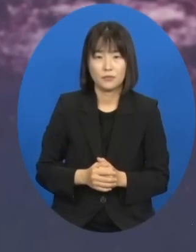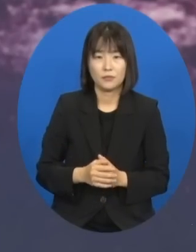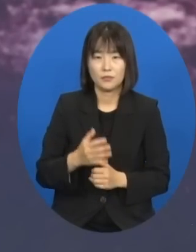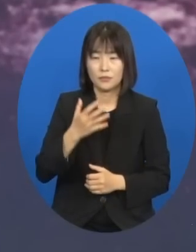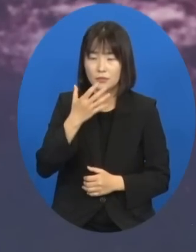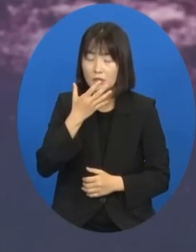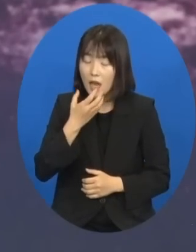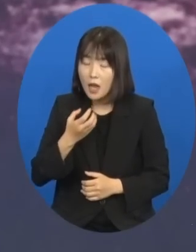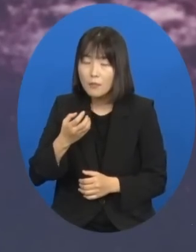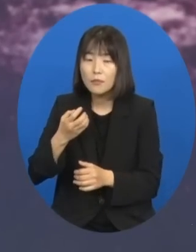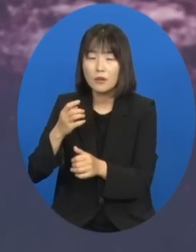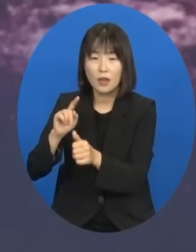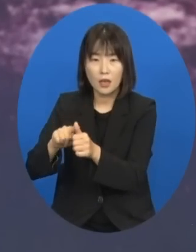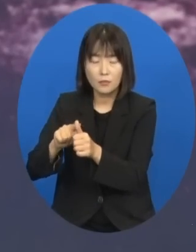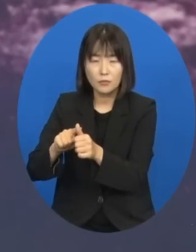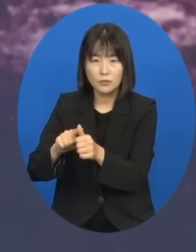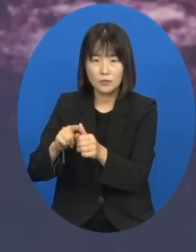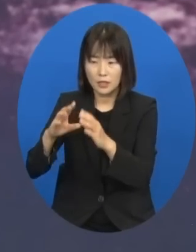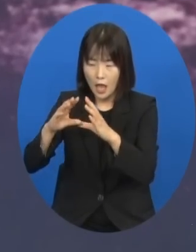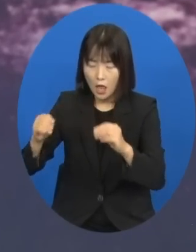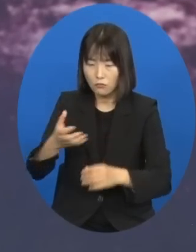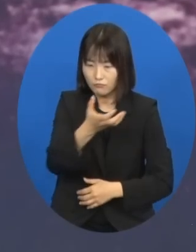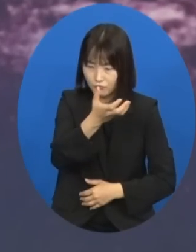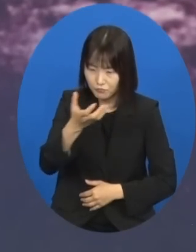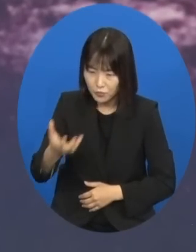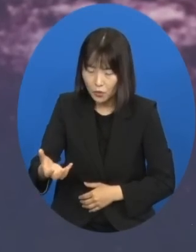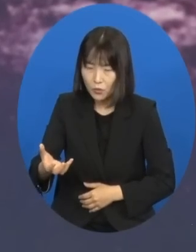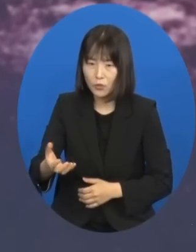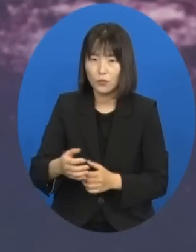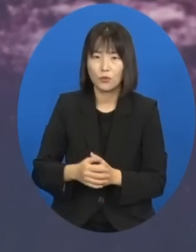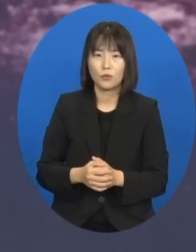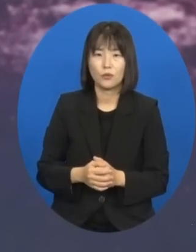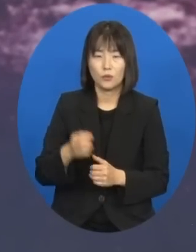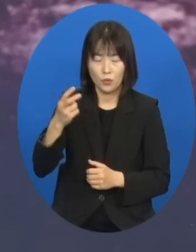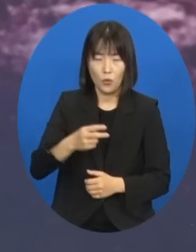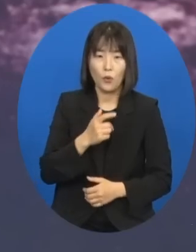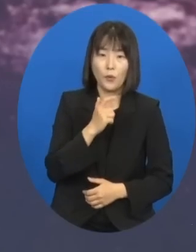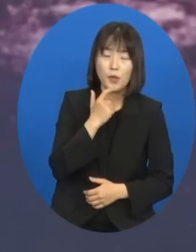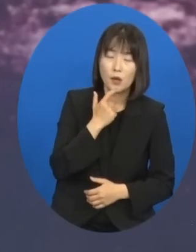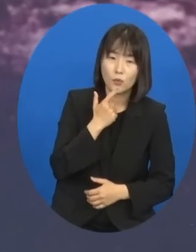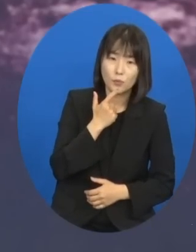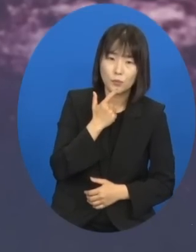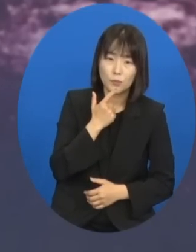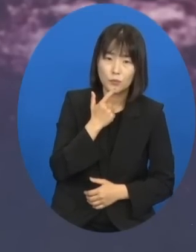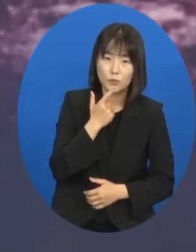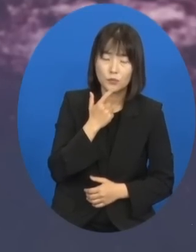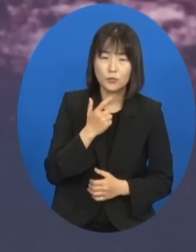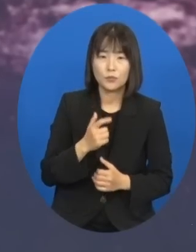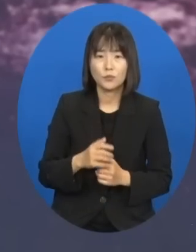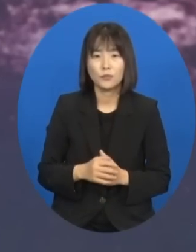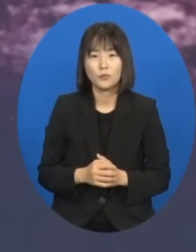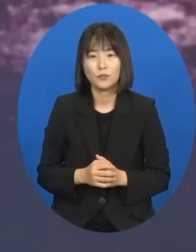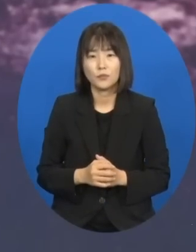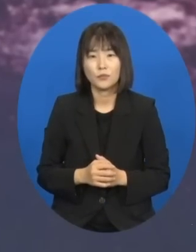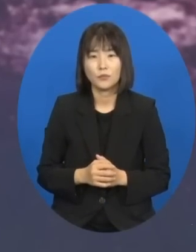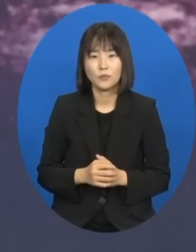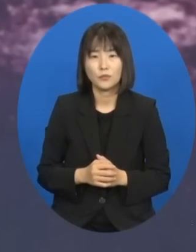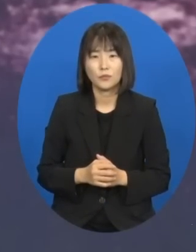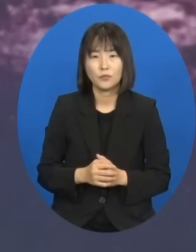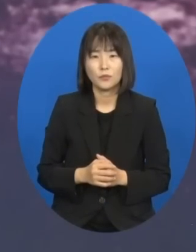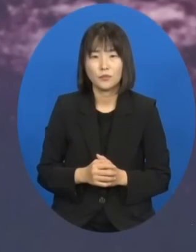갔다 왔어요. 야곱도 밧다나무로 갔다가 내려왔다가 나중에 애굽에 가서 죽습니다.